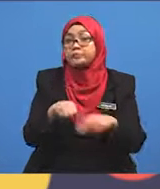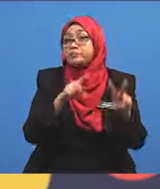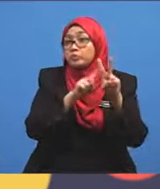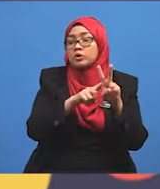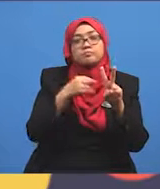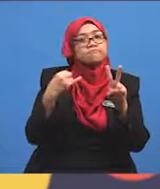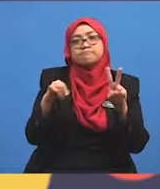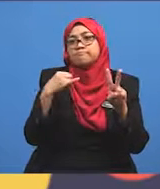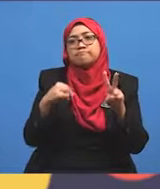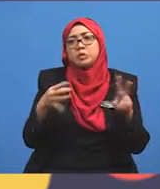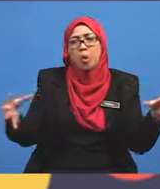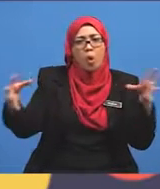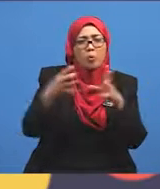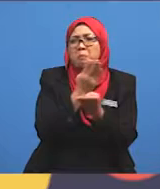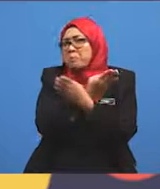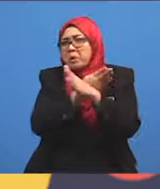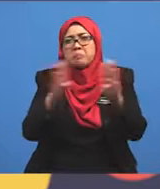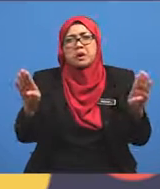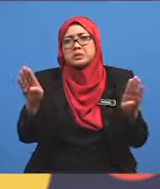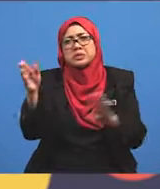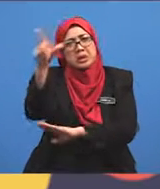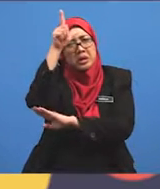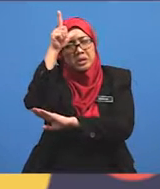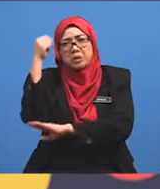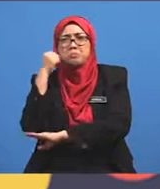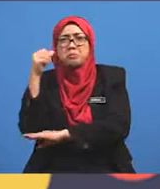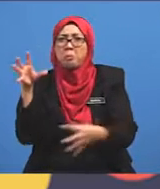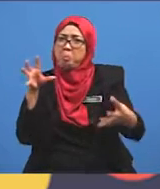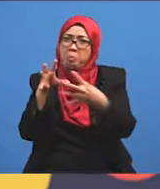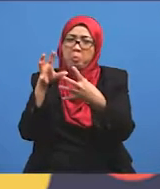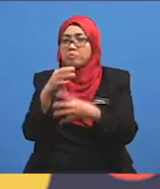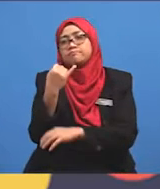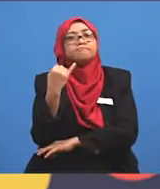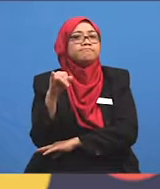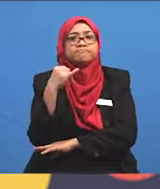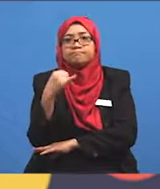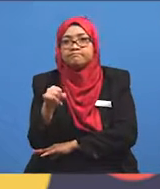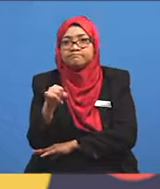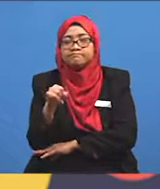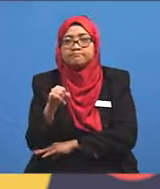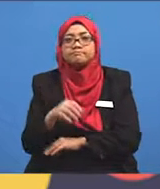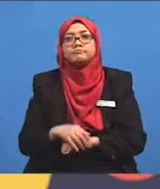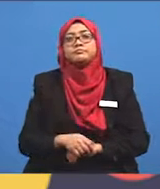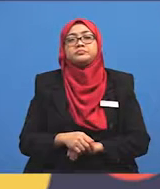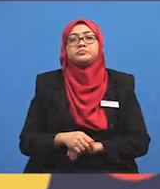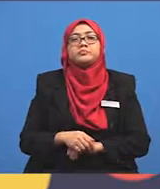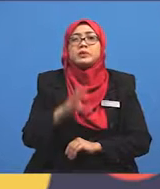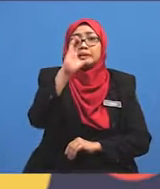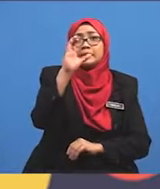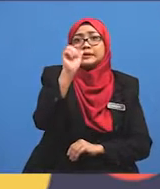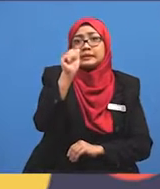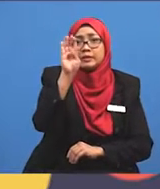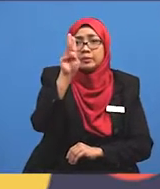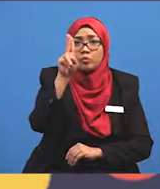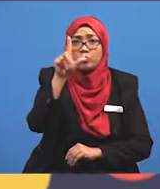membenarkan pergaulan bebas antara lelaki dan perempuan tanpa batas. pencaburan lelaki dan perempuan